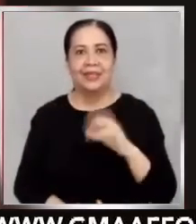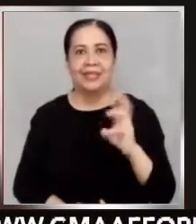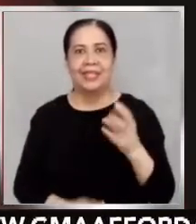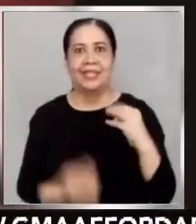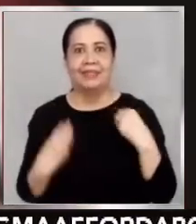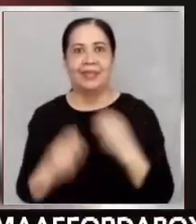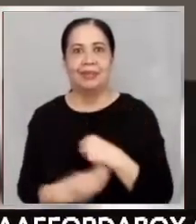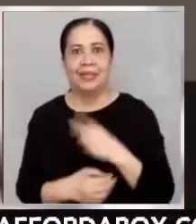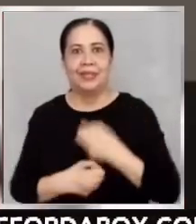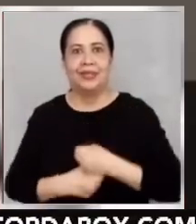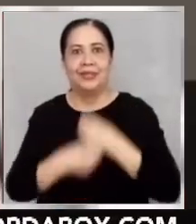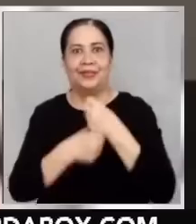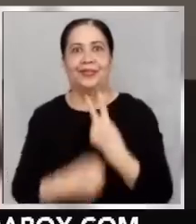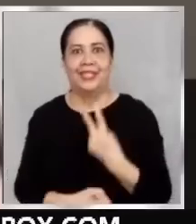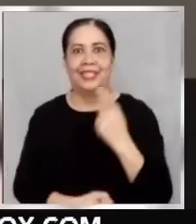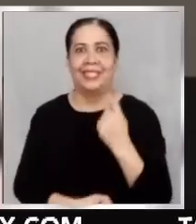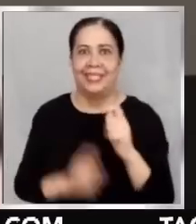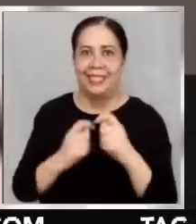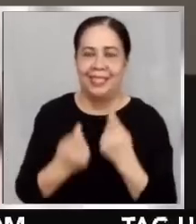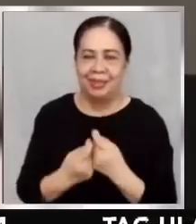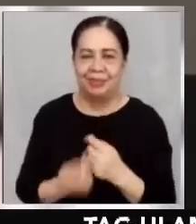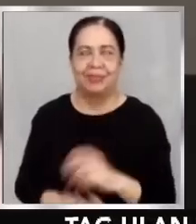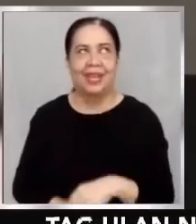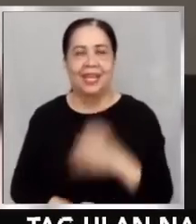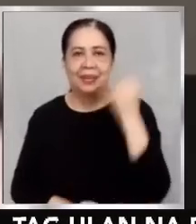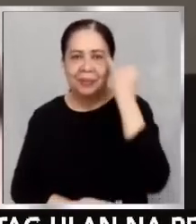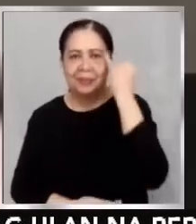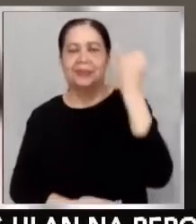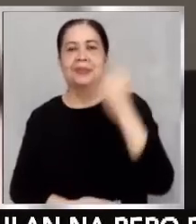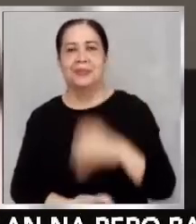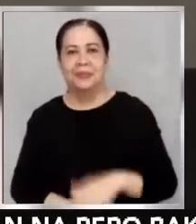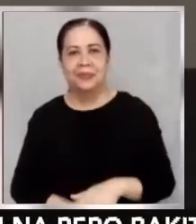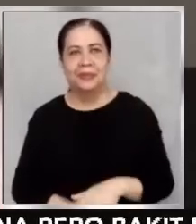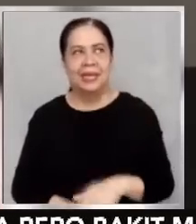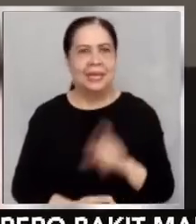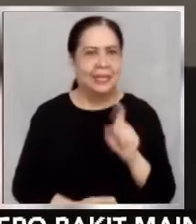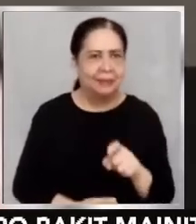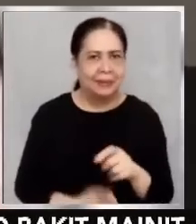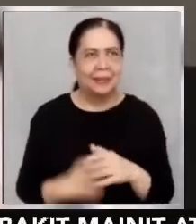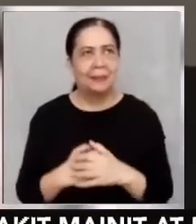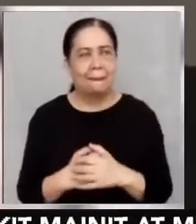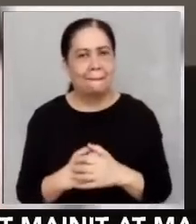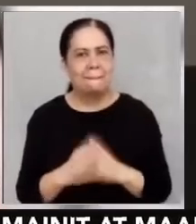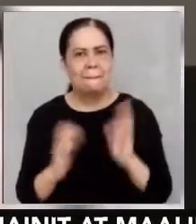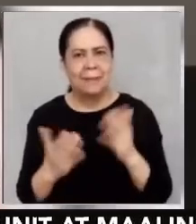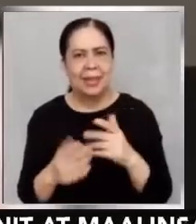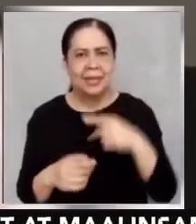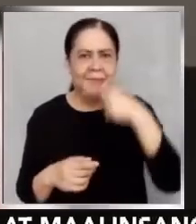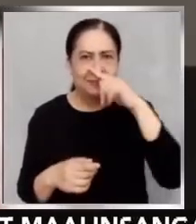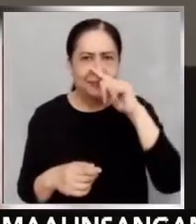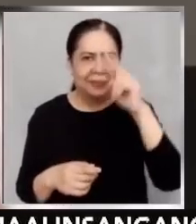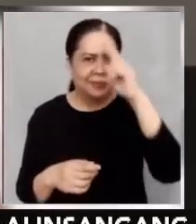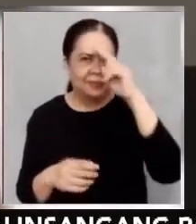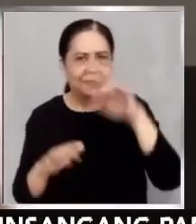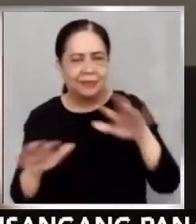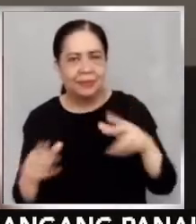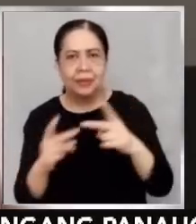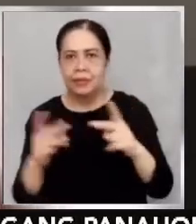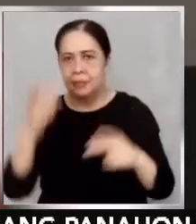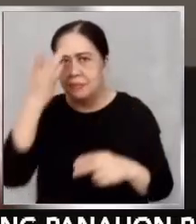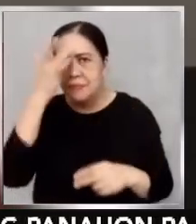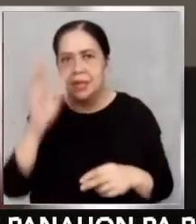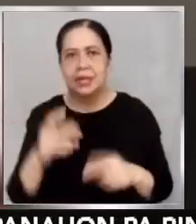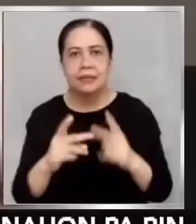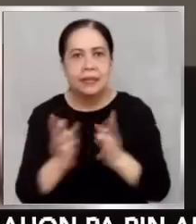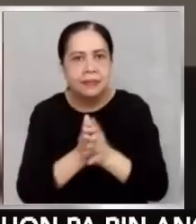team. I came up with something na dapat ano siya, parang childlike. He's very smart, he's very eager to